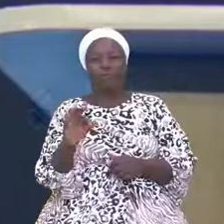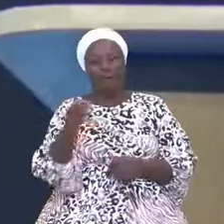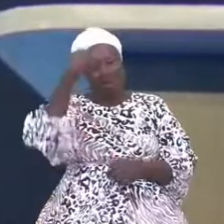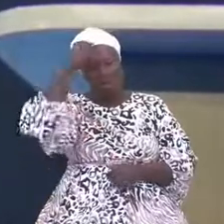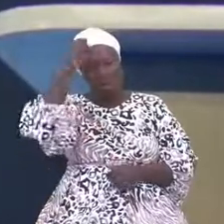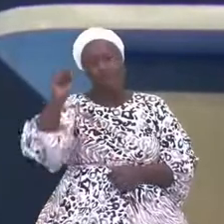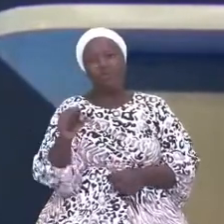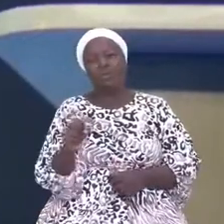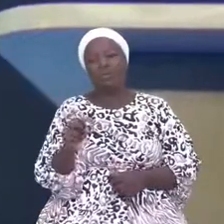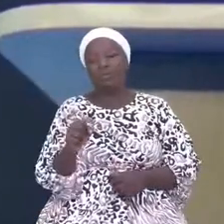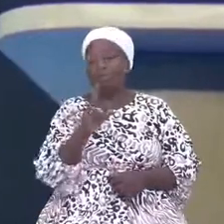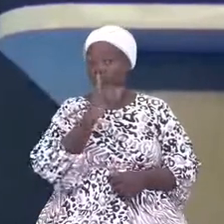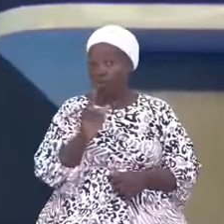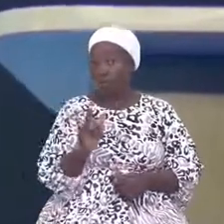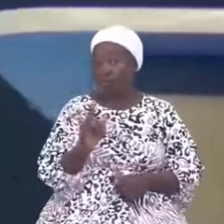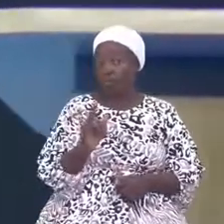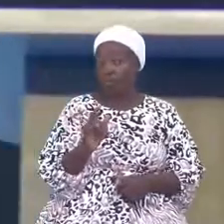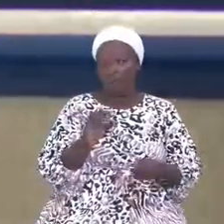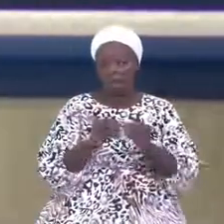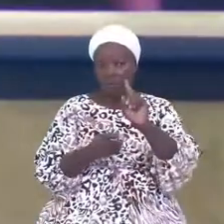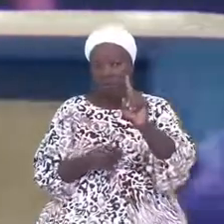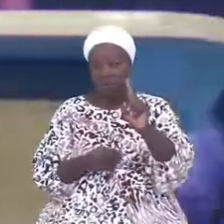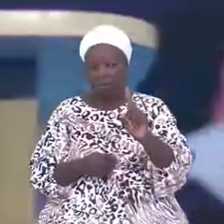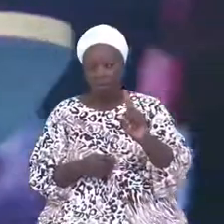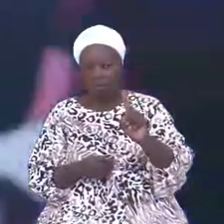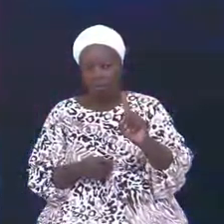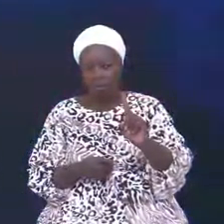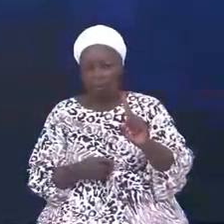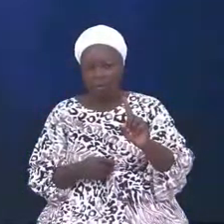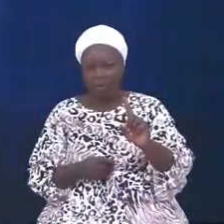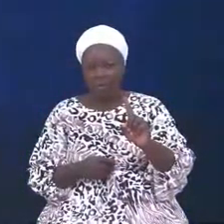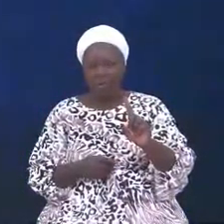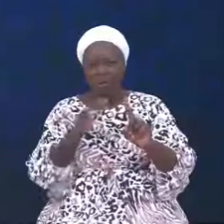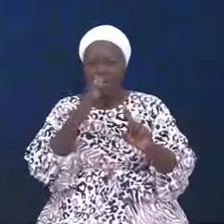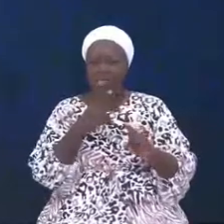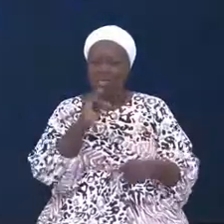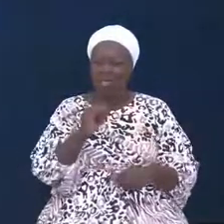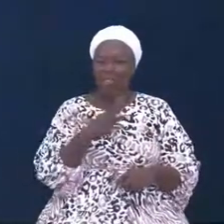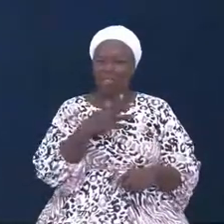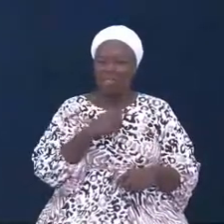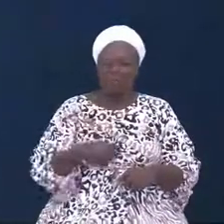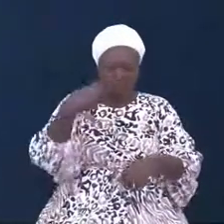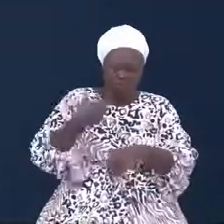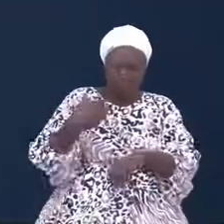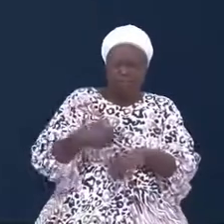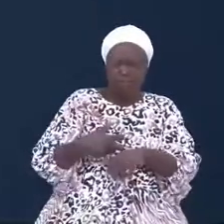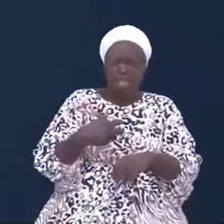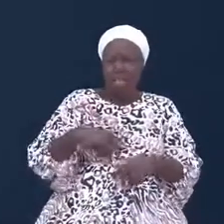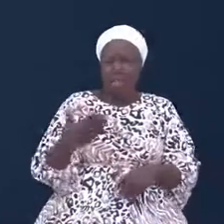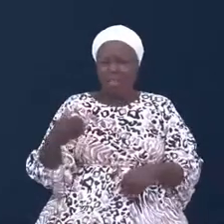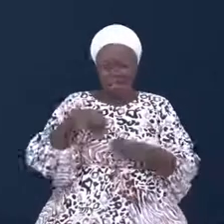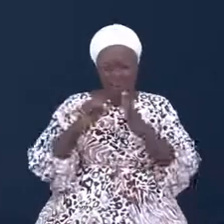de l'esclavage, de la rébellion. Et en réalité, premièrement, il y